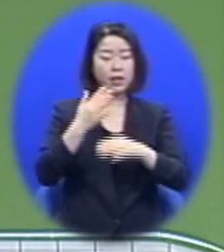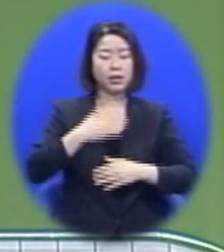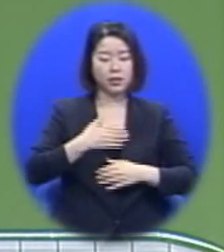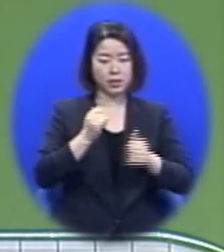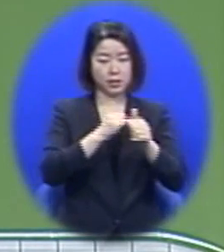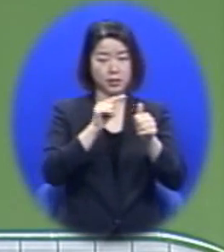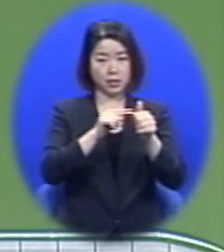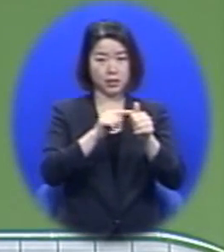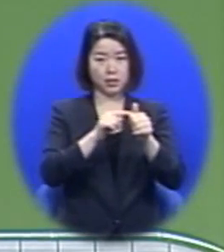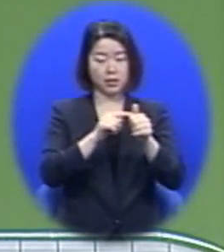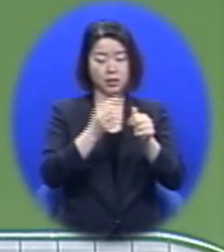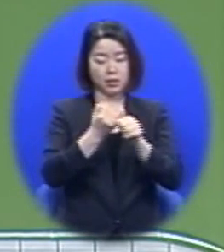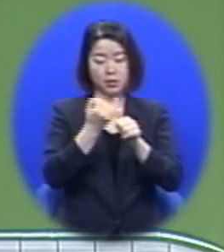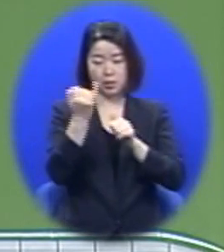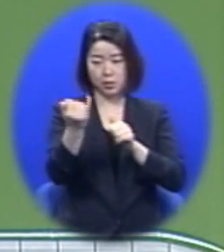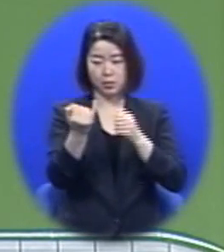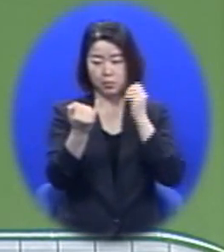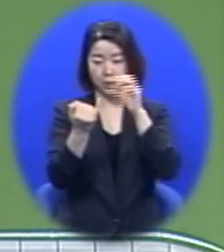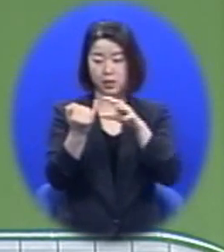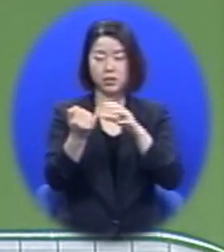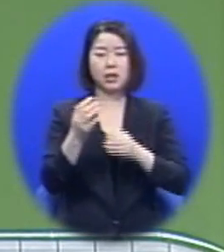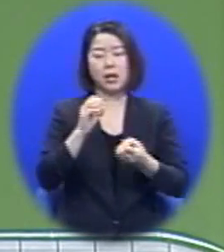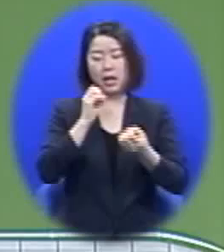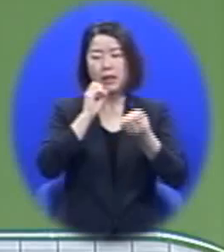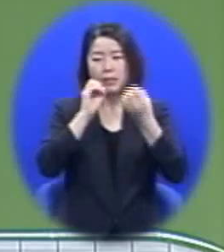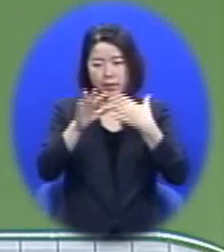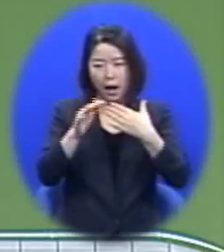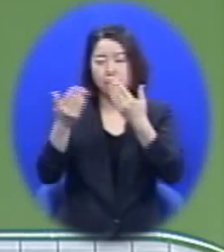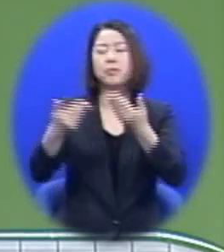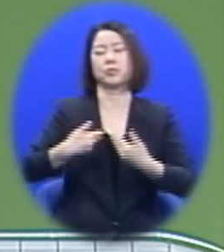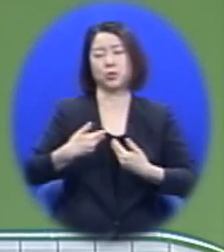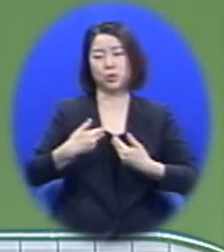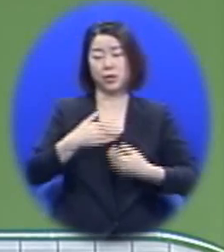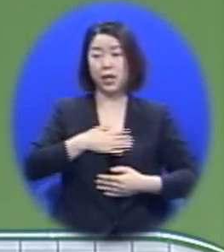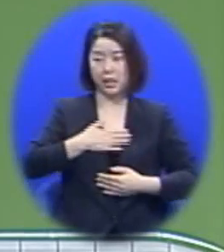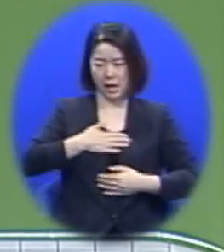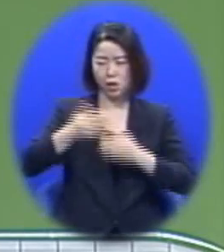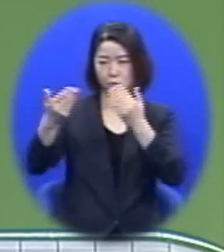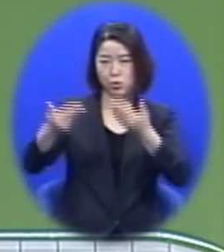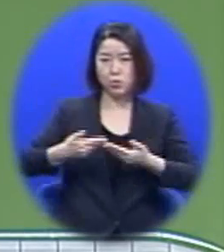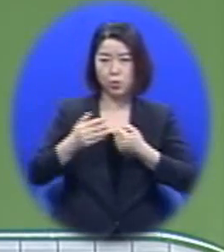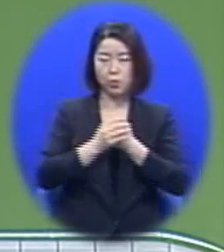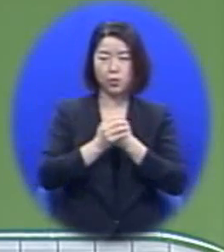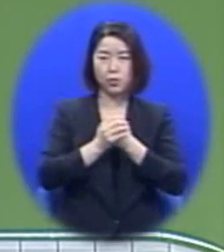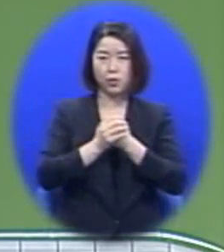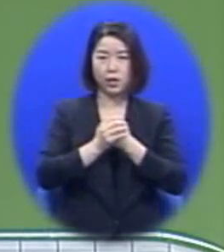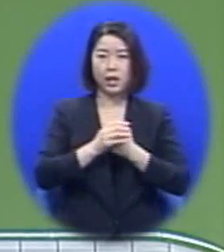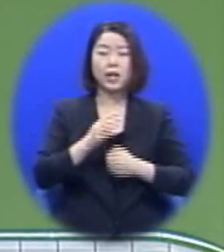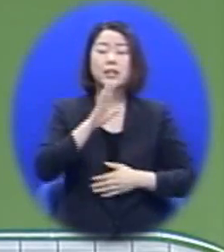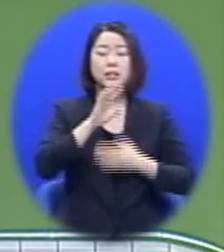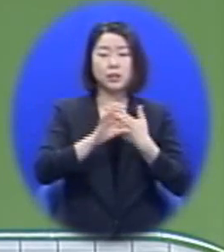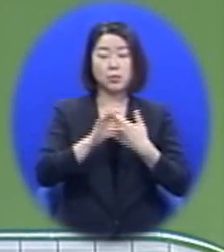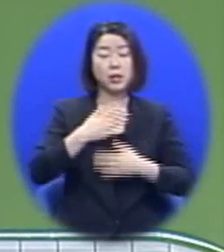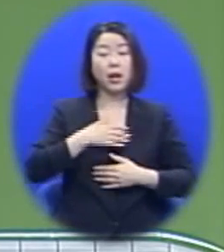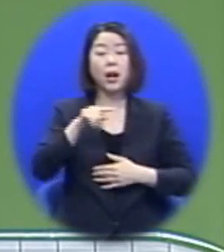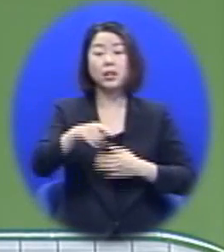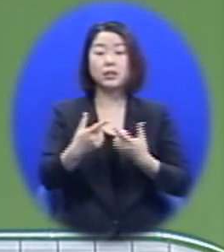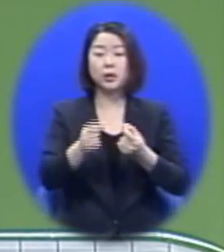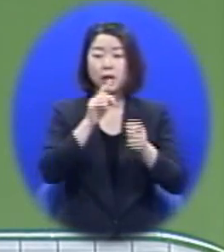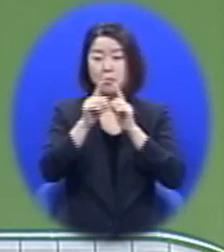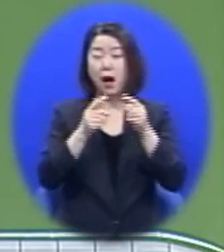정답을 말해줘. 듣고 싶은 이야기를 나한테 알려줘. 그러면 내가 말을 그렇게 해줄게.